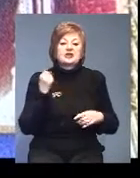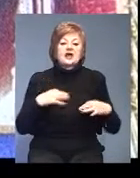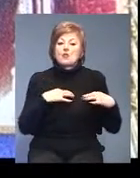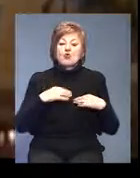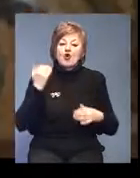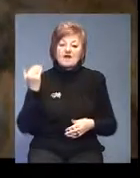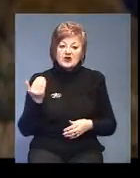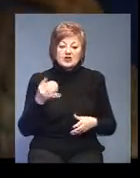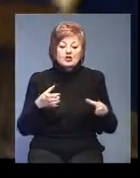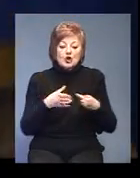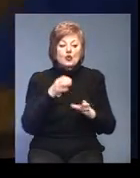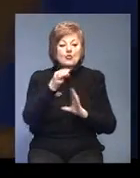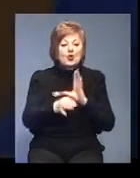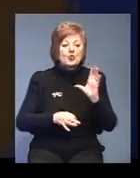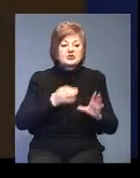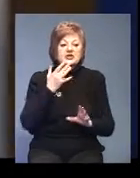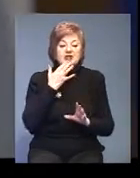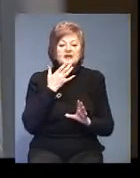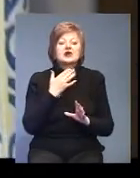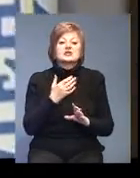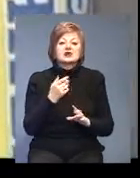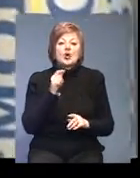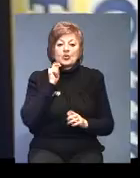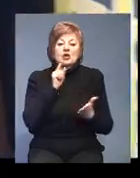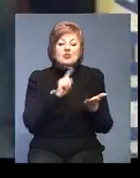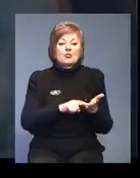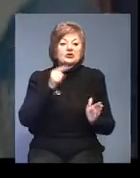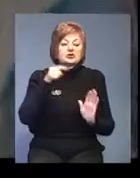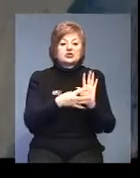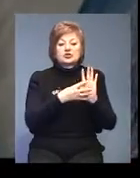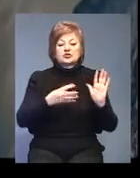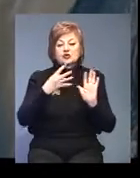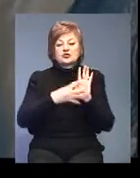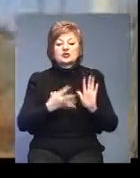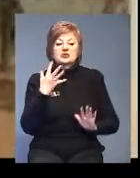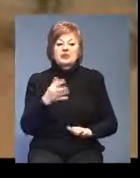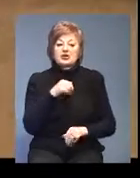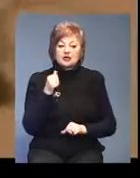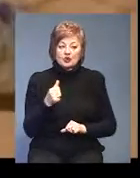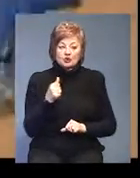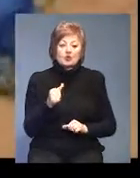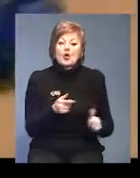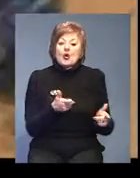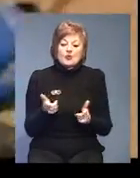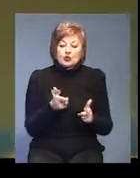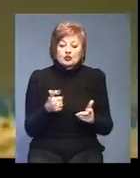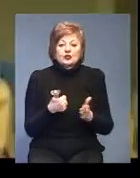До групи космонавтів Національного космічного агентства України потрапив 1995-го. Пройшов підготовку до польоту в НАСА.